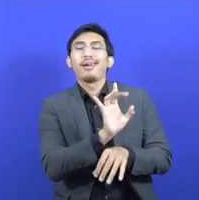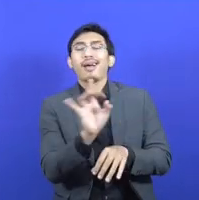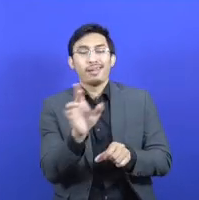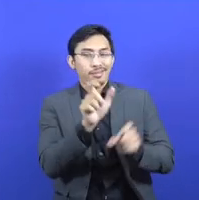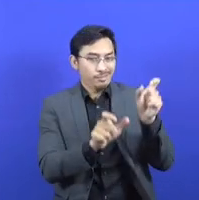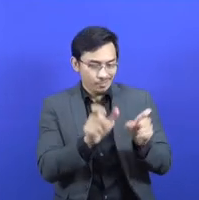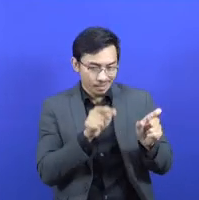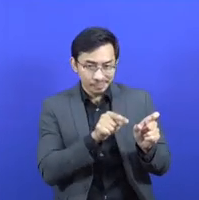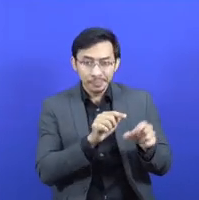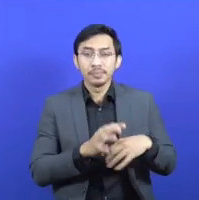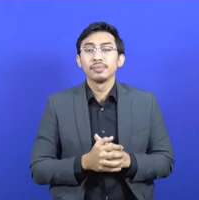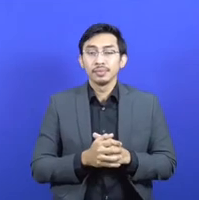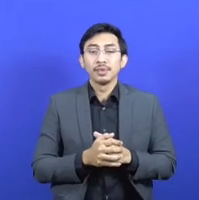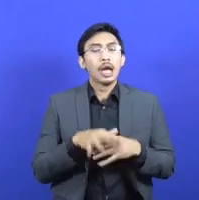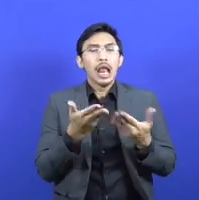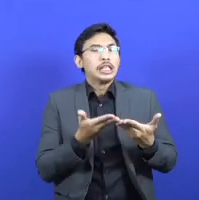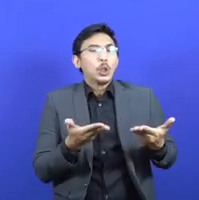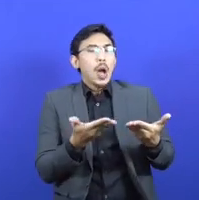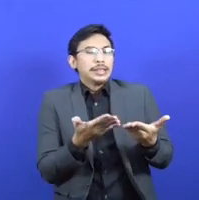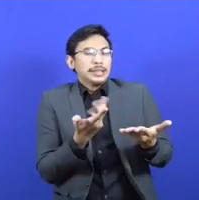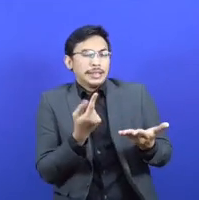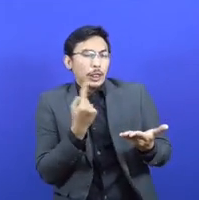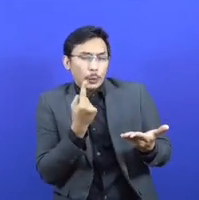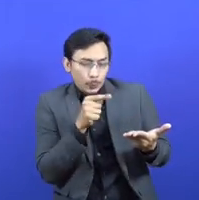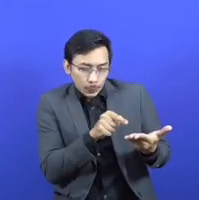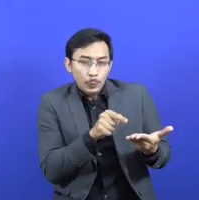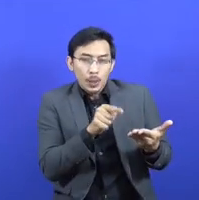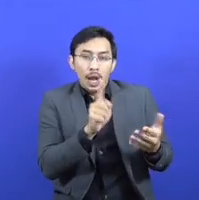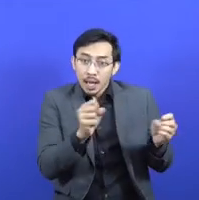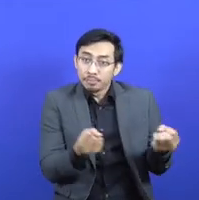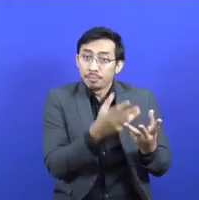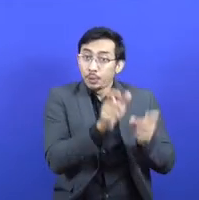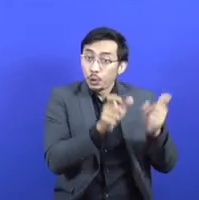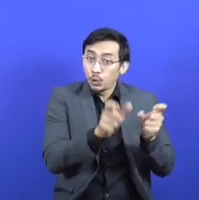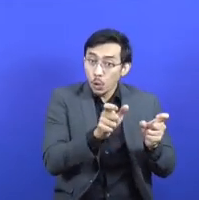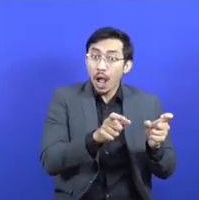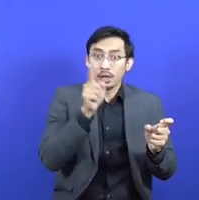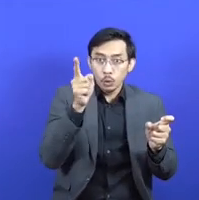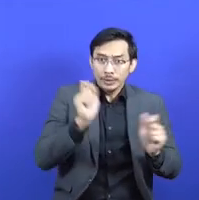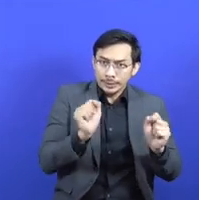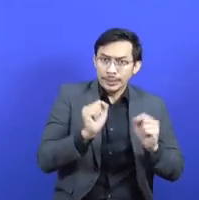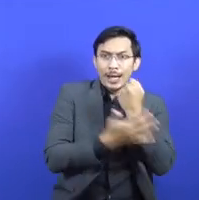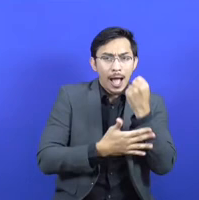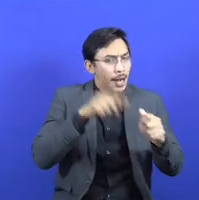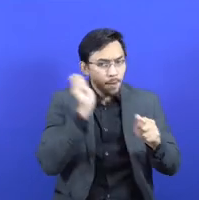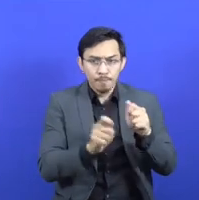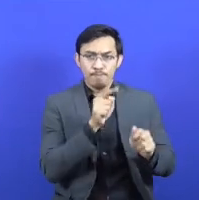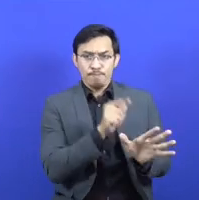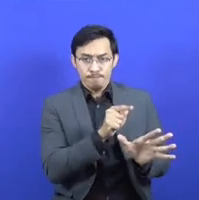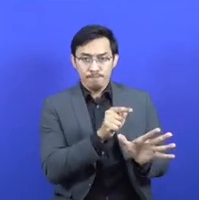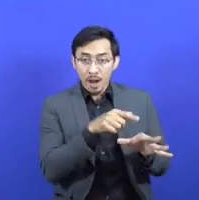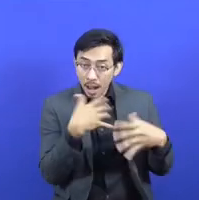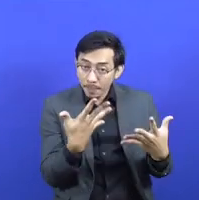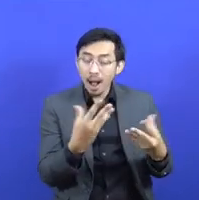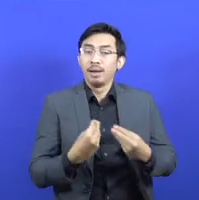keterangan kependudukan lain. Dalam situasi tertentu, peristiwa kependudukan perlu dipenuhi dengan segera oleh negara.